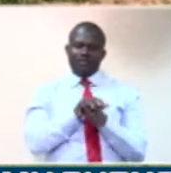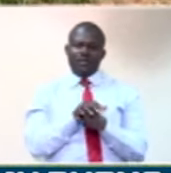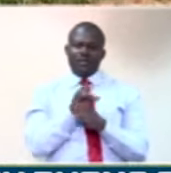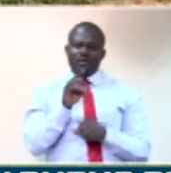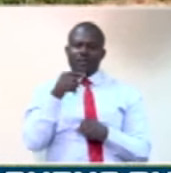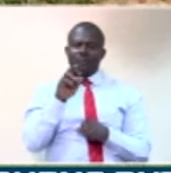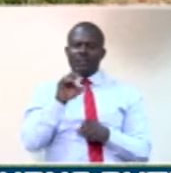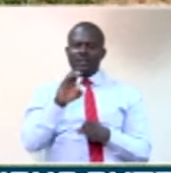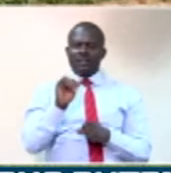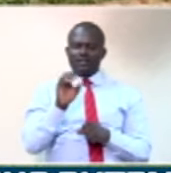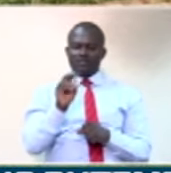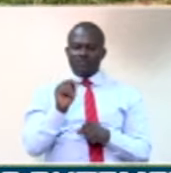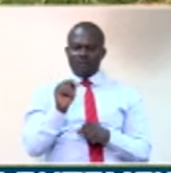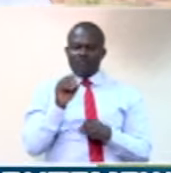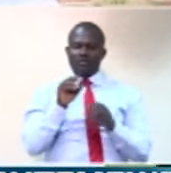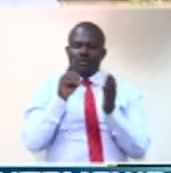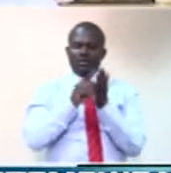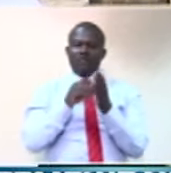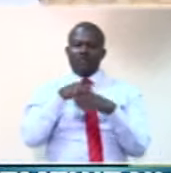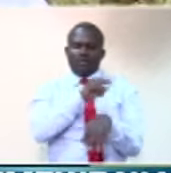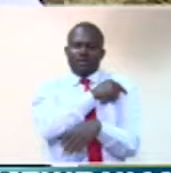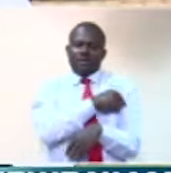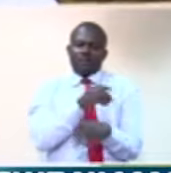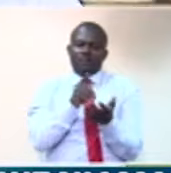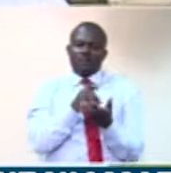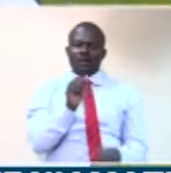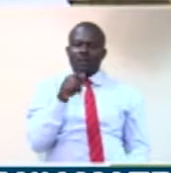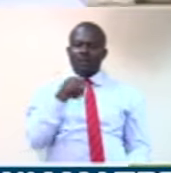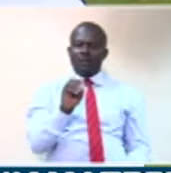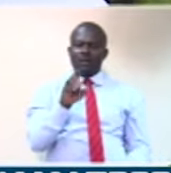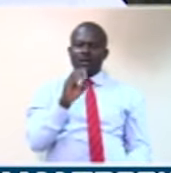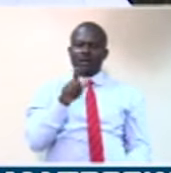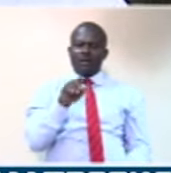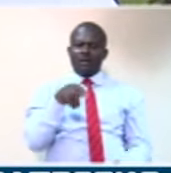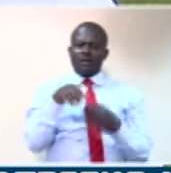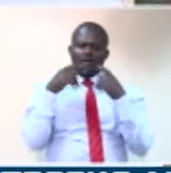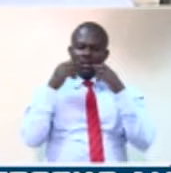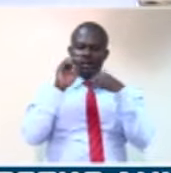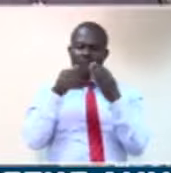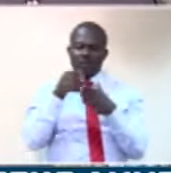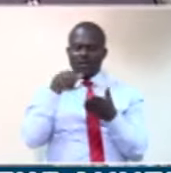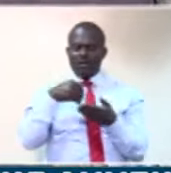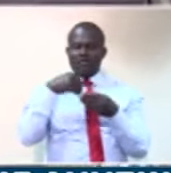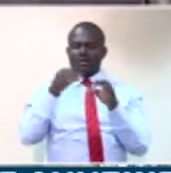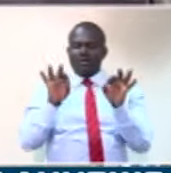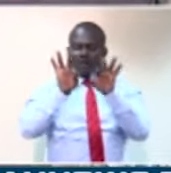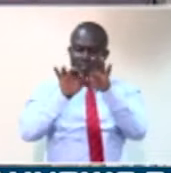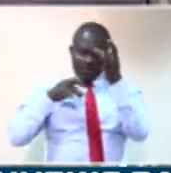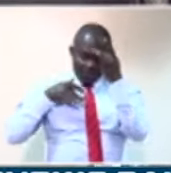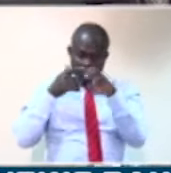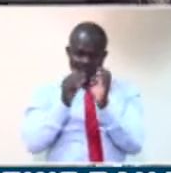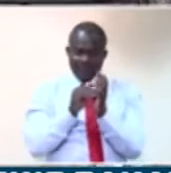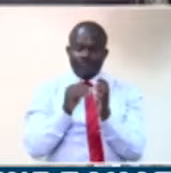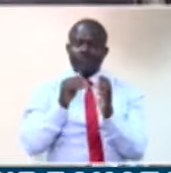depression. Umuganga muri ibitaro Dr. Policarpe Uwihirwe avuga ko abantu bakwiye guha agaciro indwara ndetse